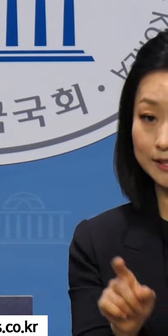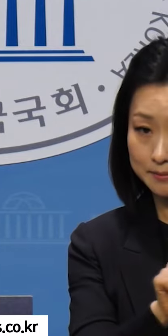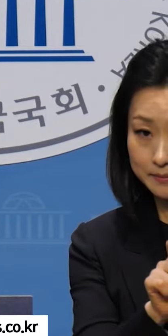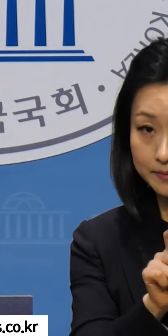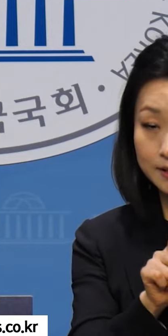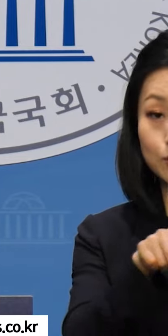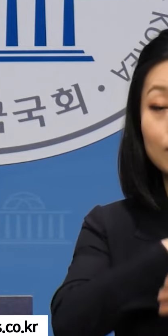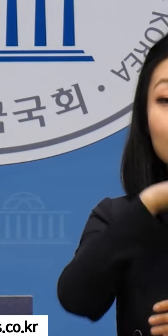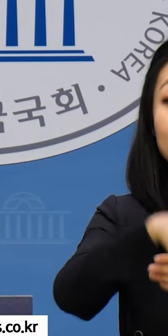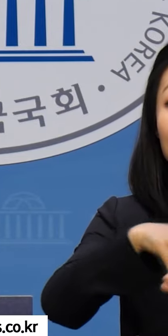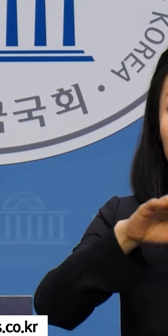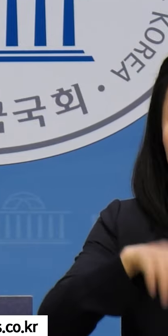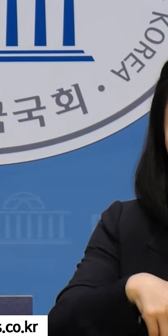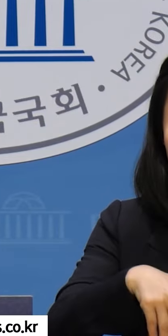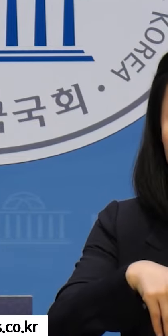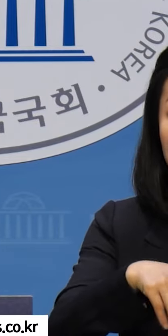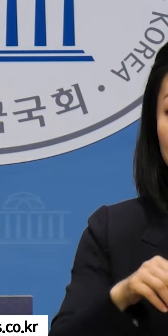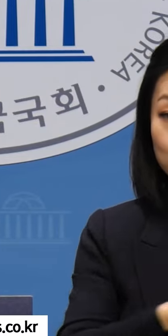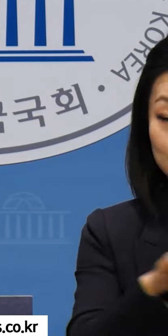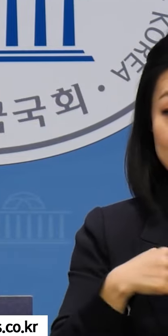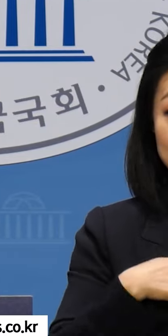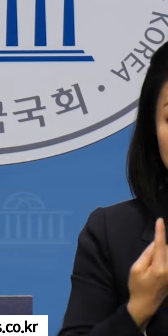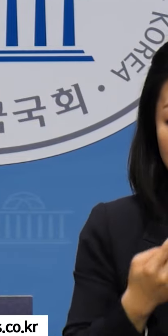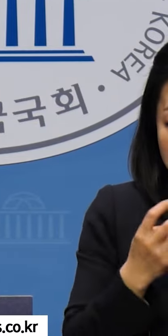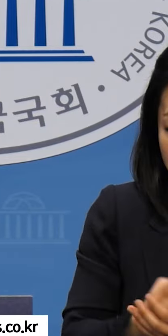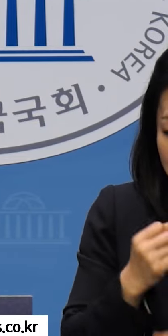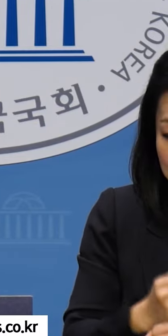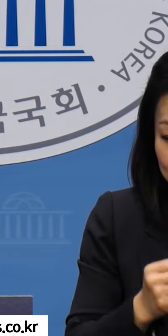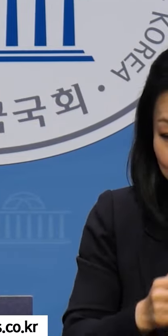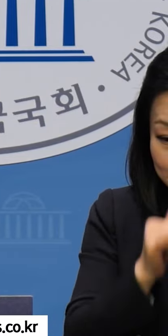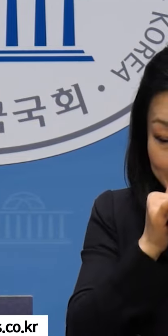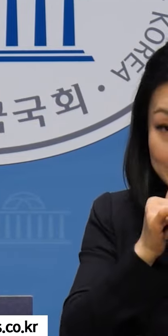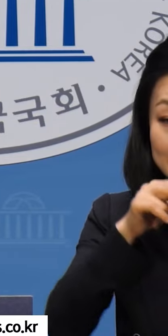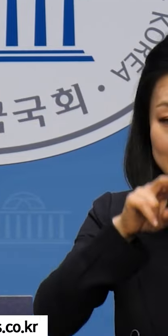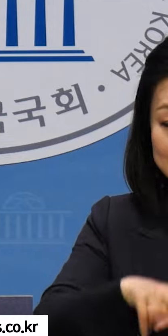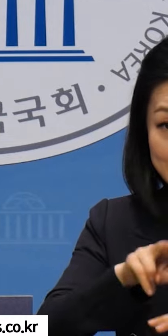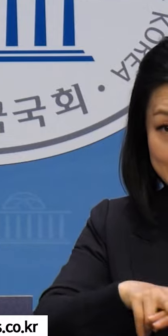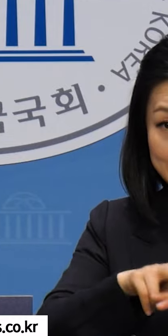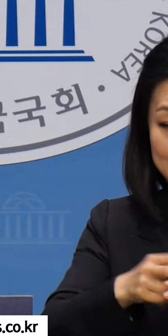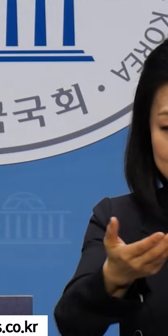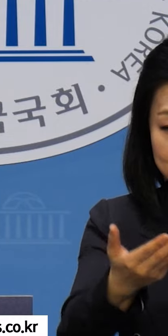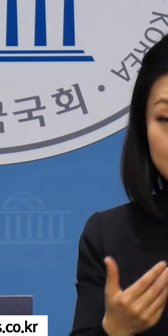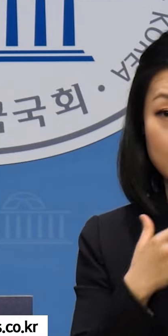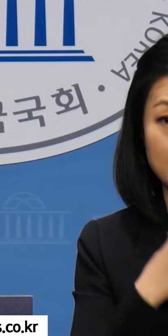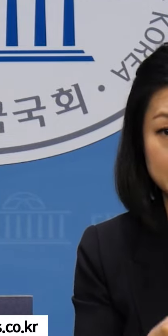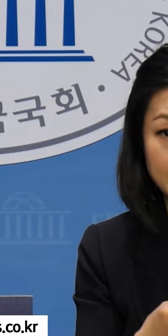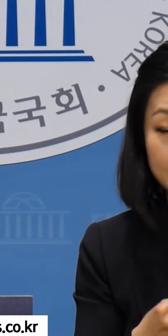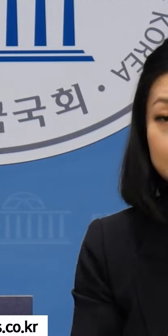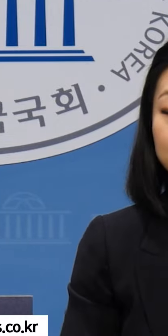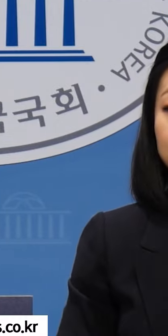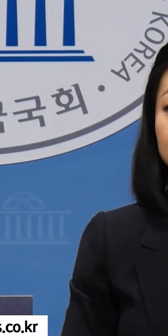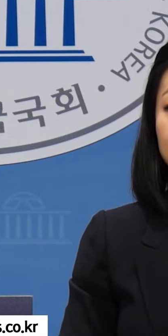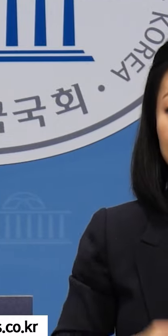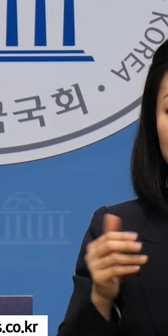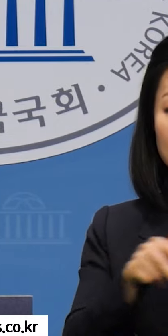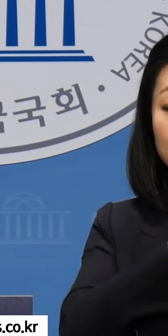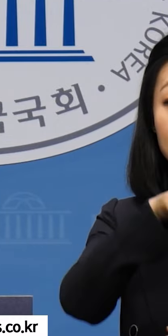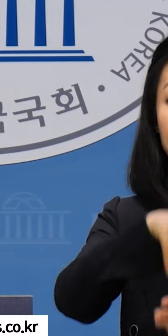총선에서 조국 혁신당 자력으로 법안 발휘가 가능한 의석을 확보하겠습니다 이번